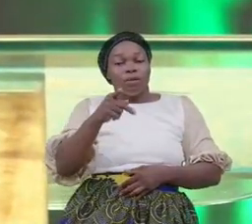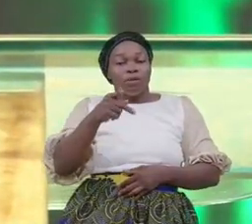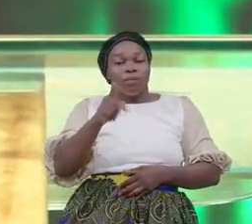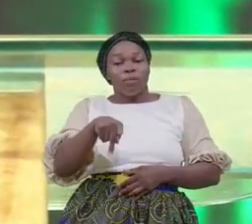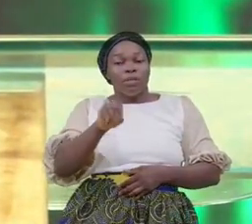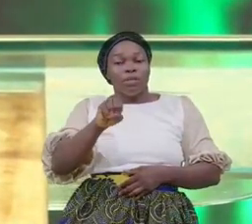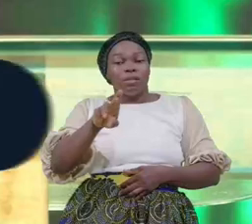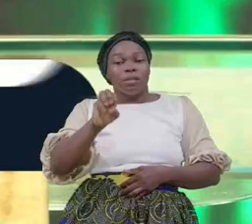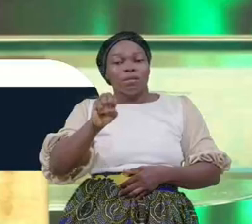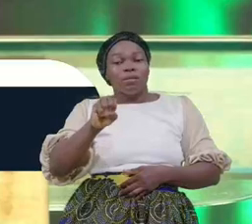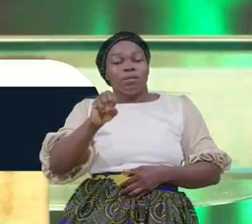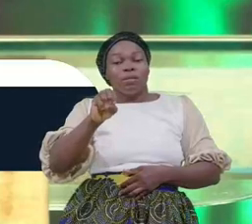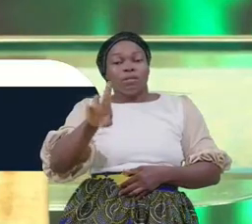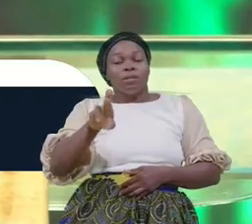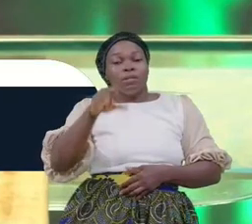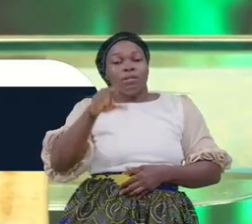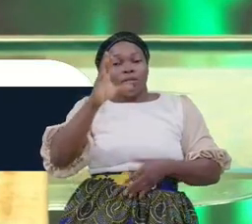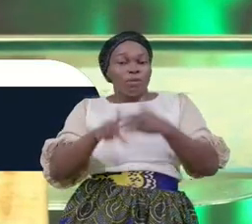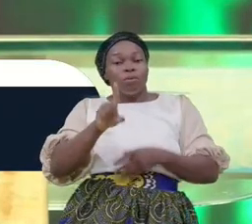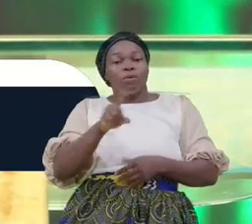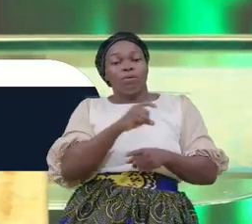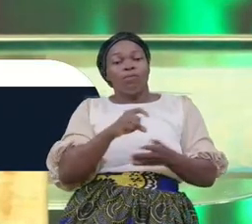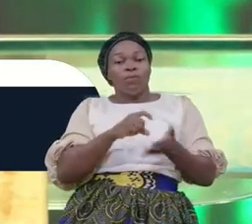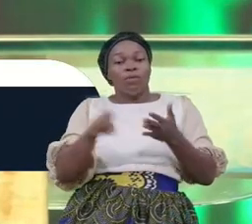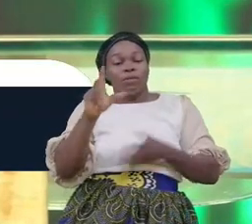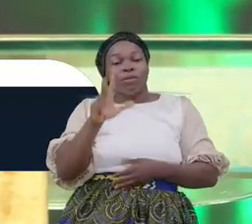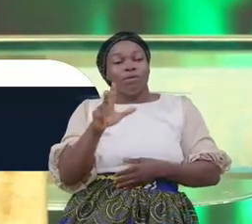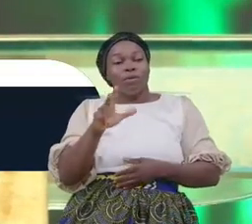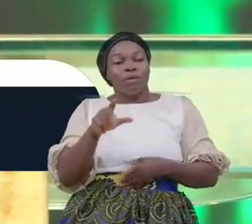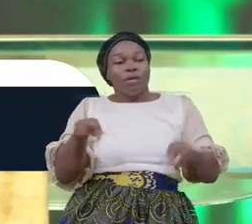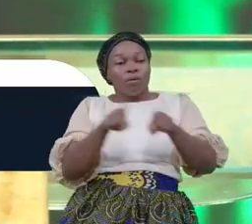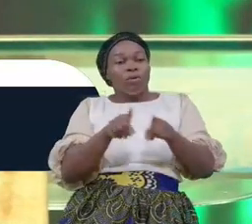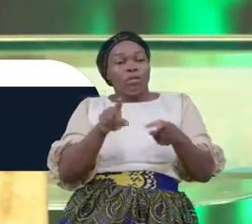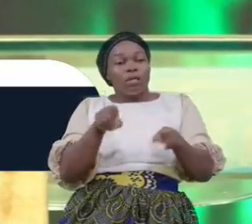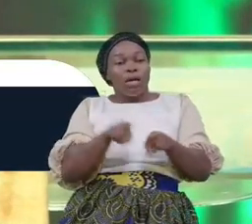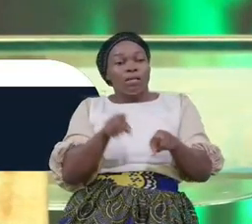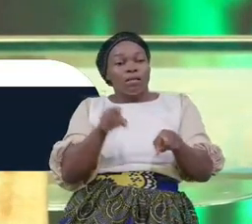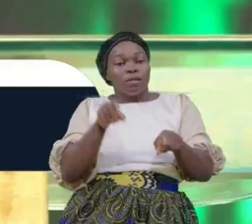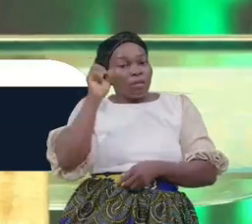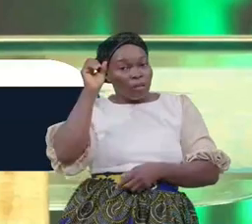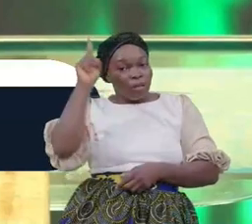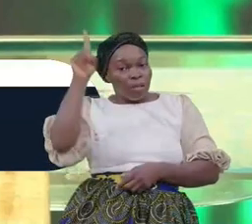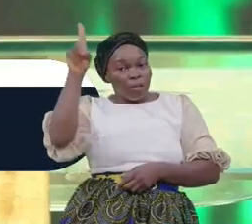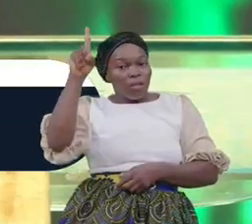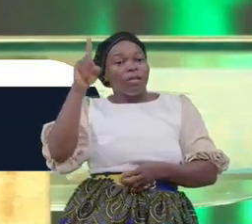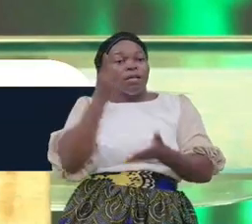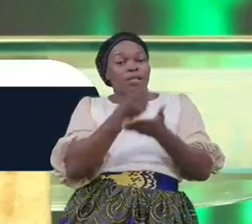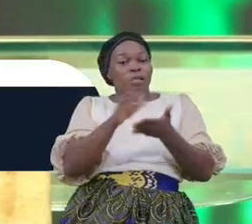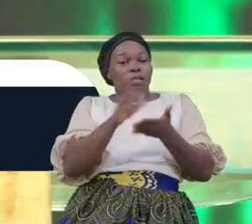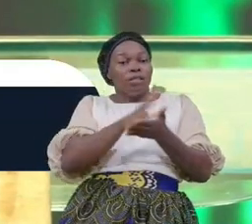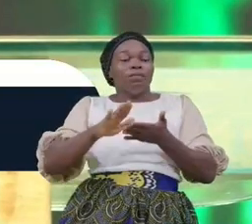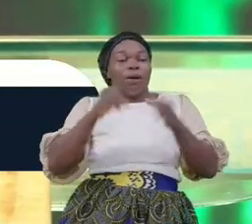1. Comme sa divine puissance nous a donné. Où est cela? Voix.